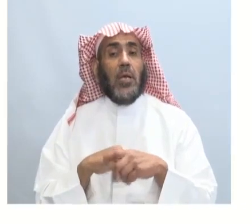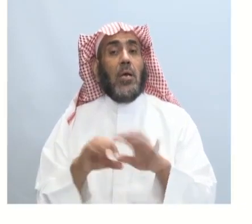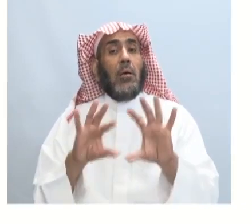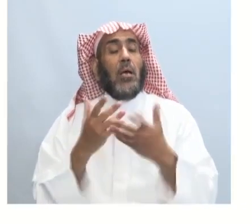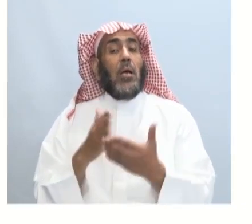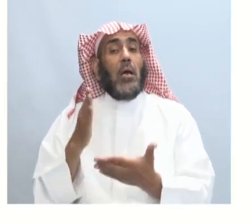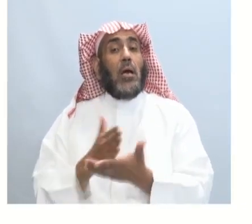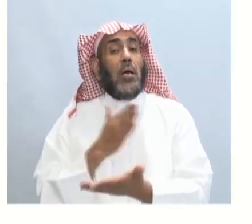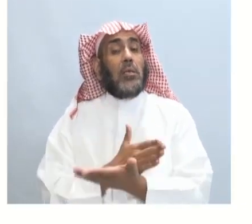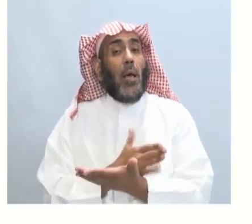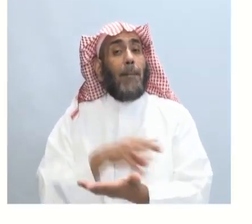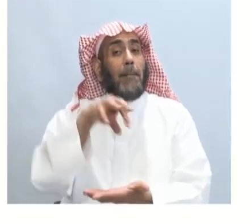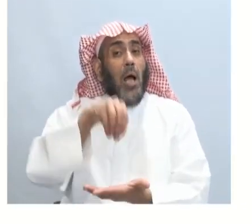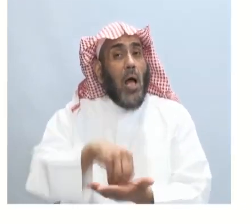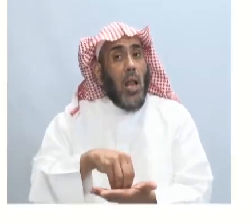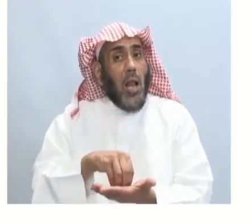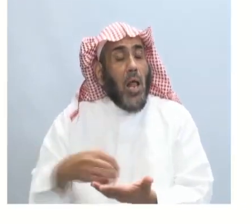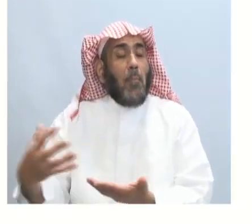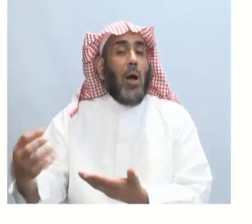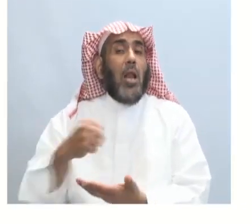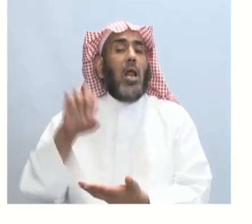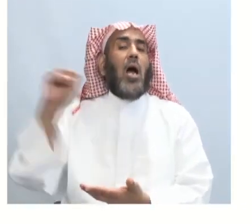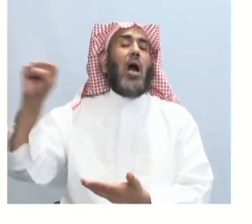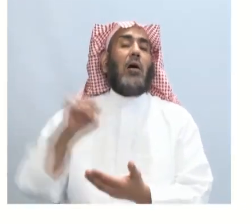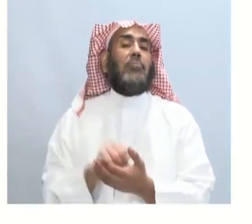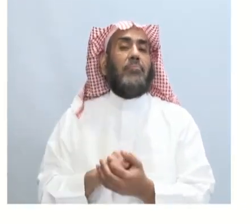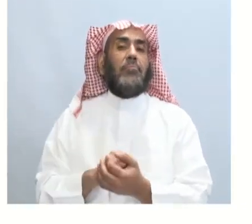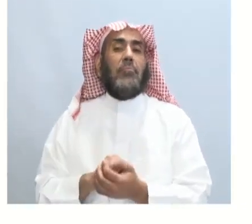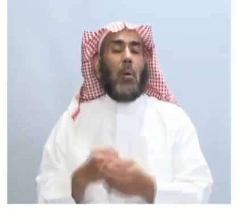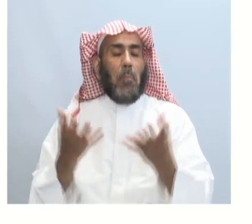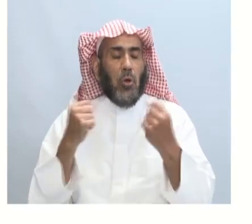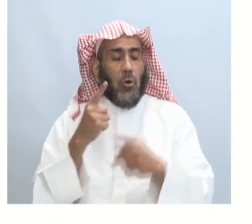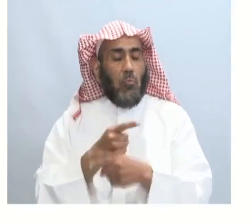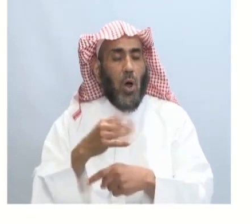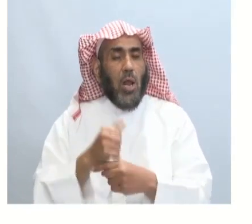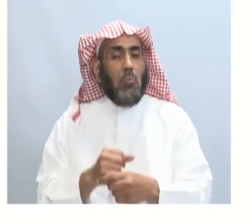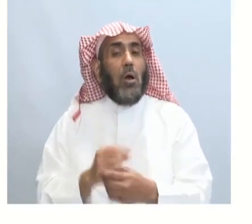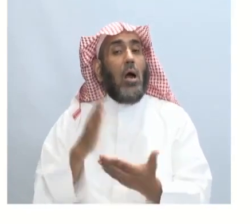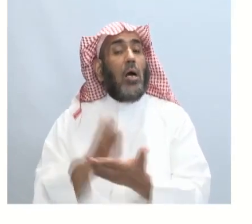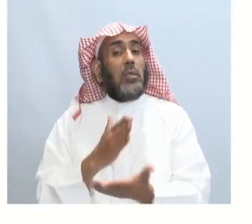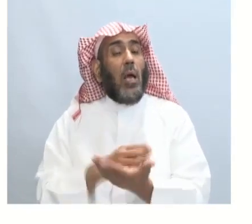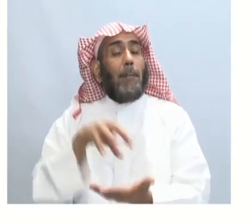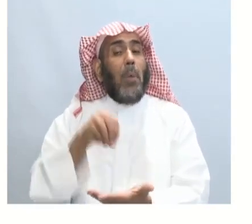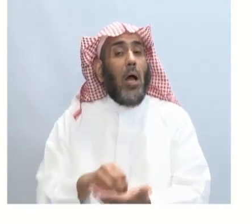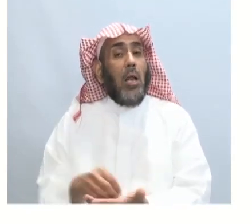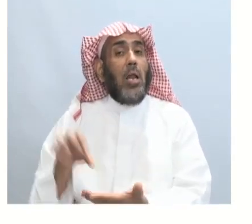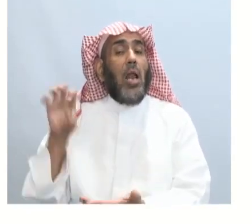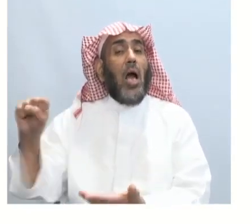هي اقسام محل الحق ما هي اقسام محل الحق من يذكرنا باقسام محل